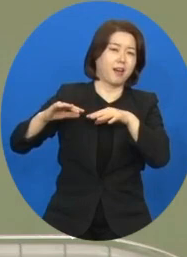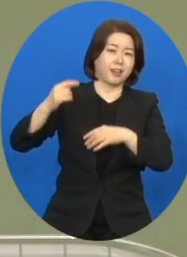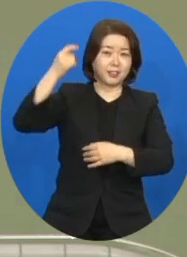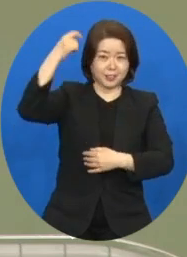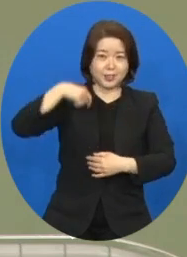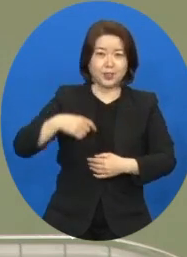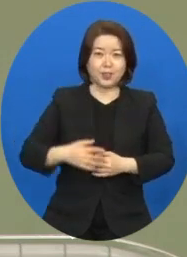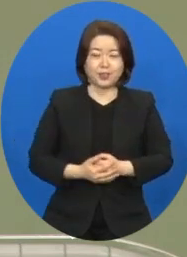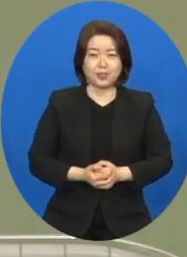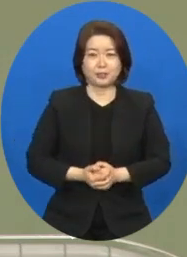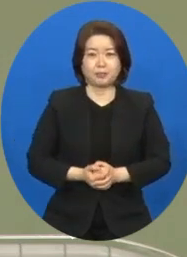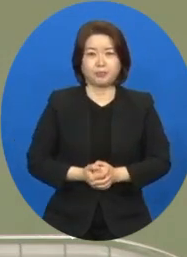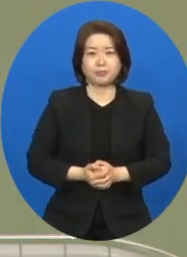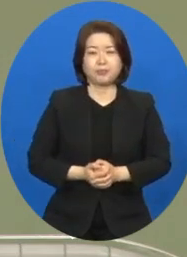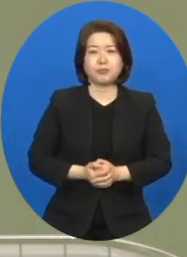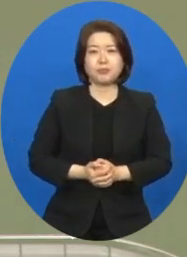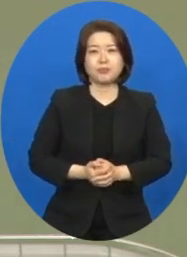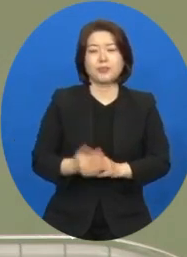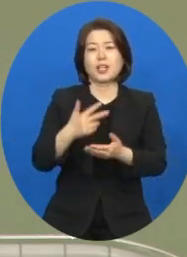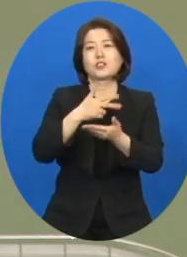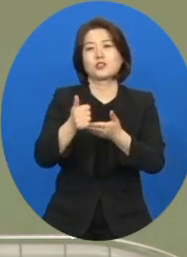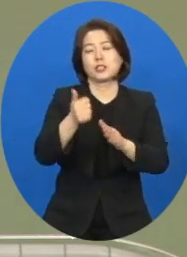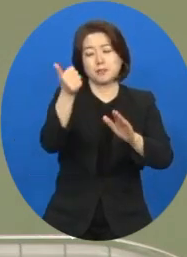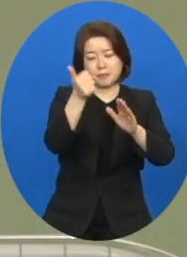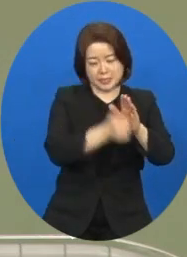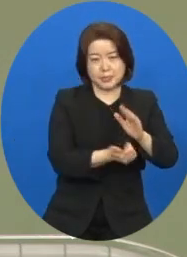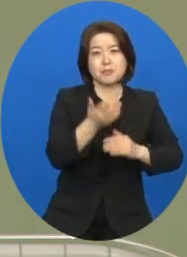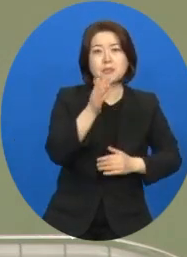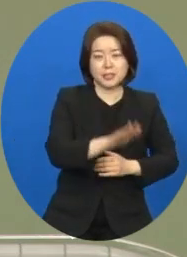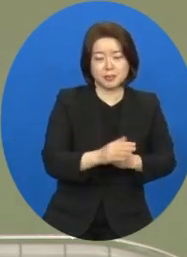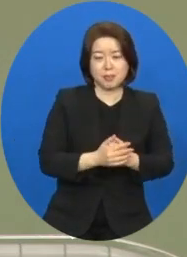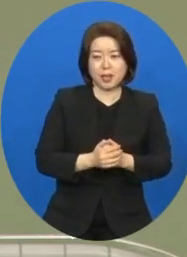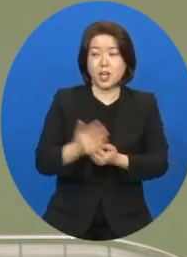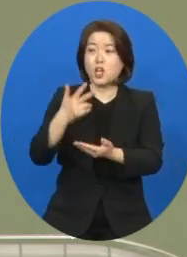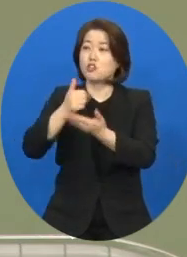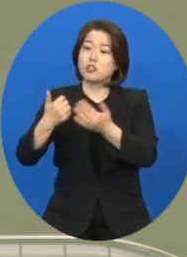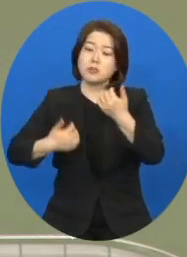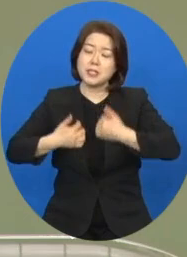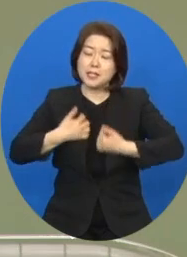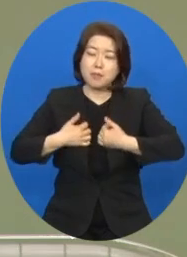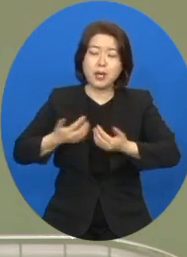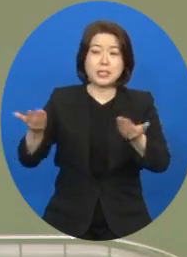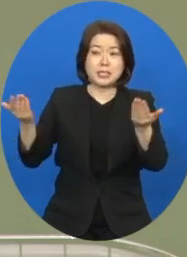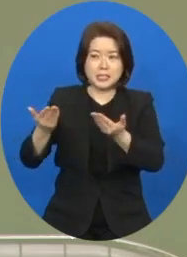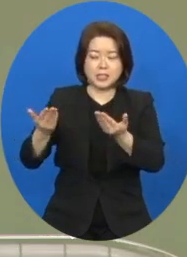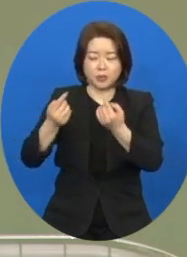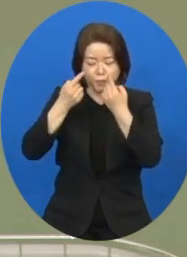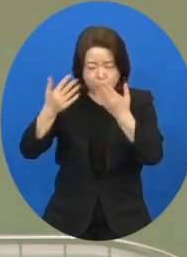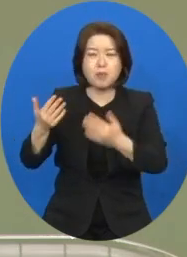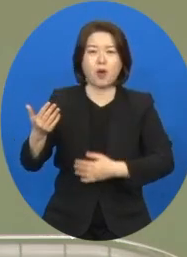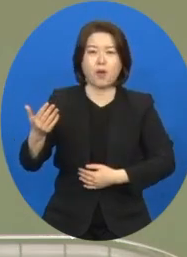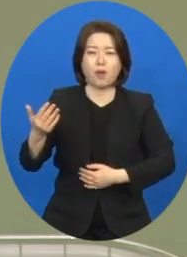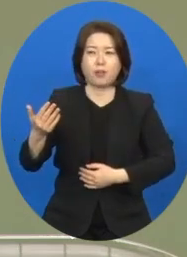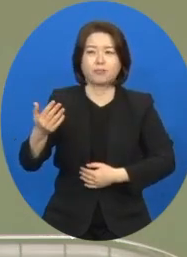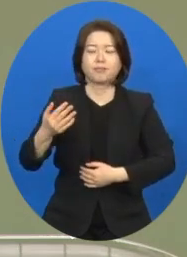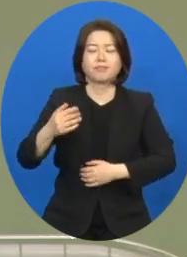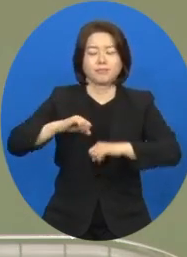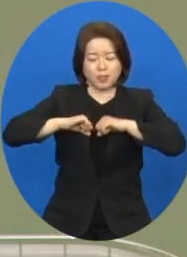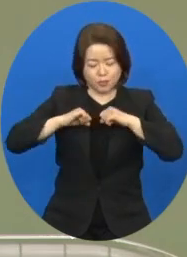그래서 주님 실패라도 주님이 이것을 기뻐하시는 일이 분명하니 제가